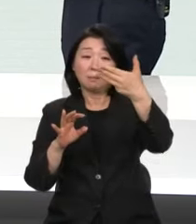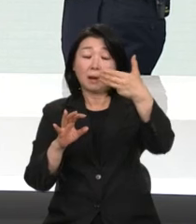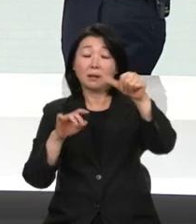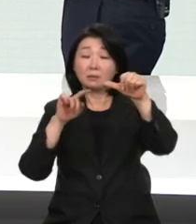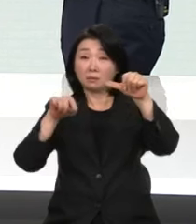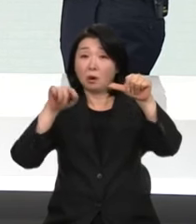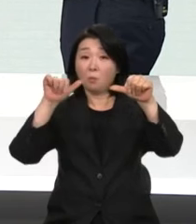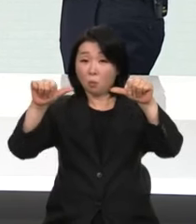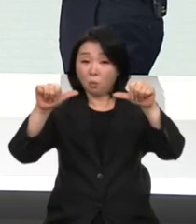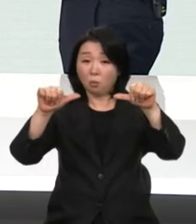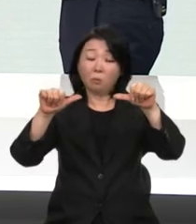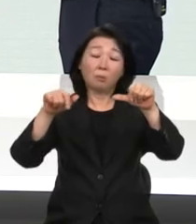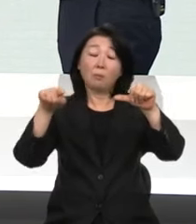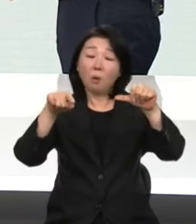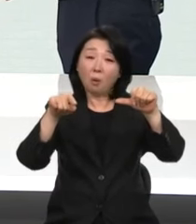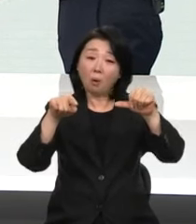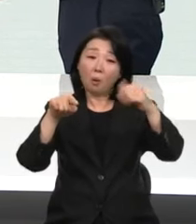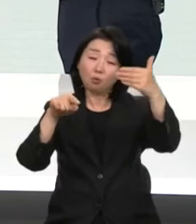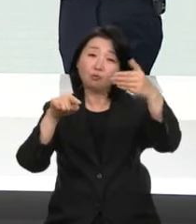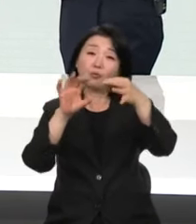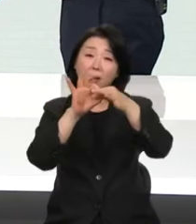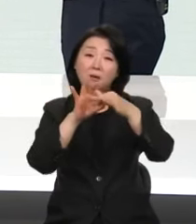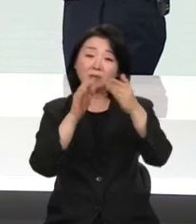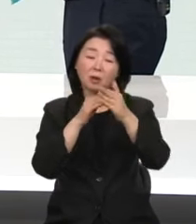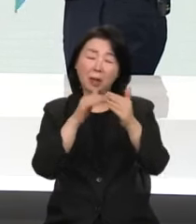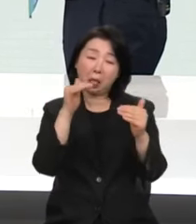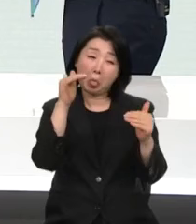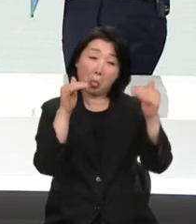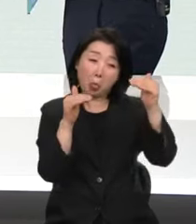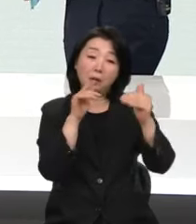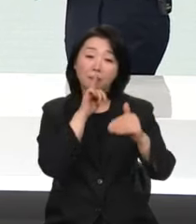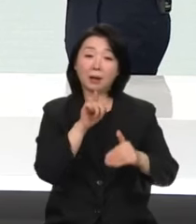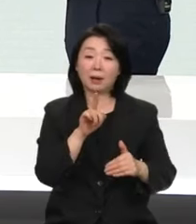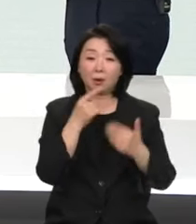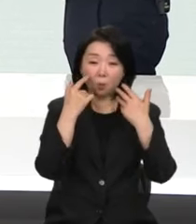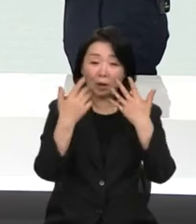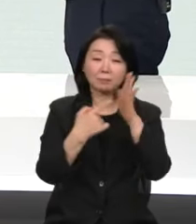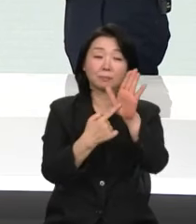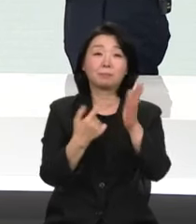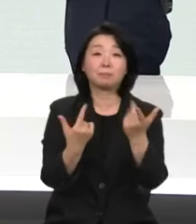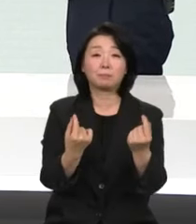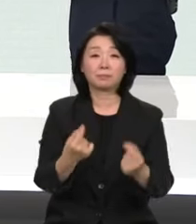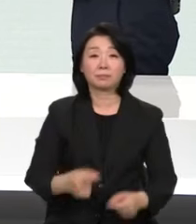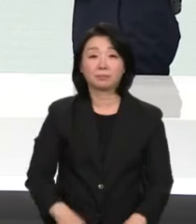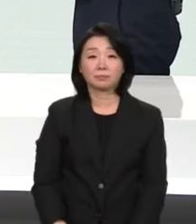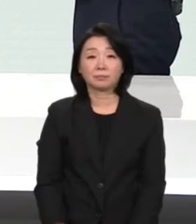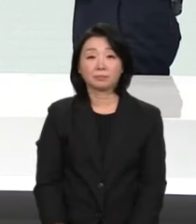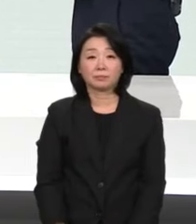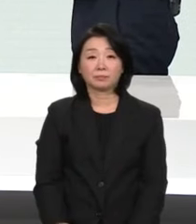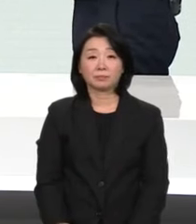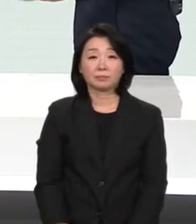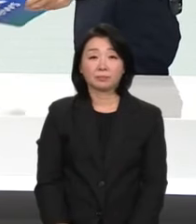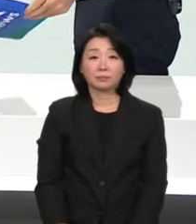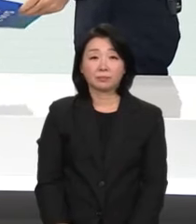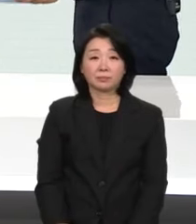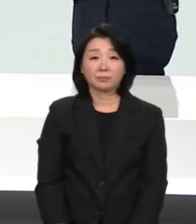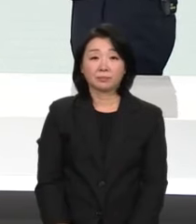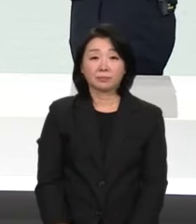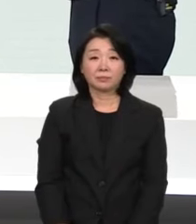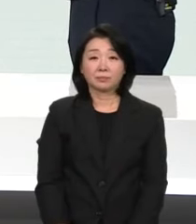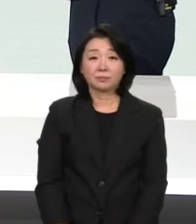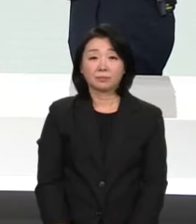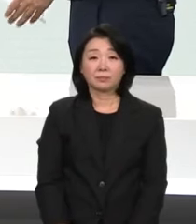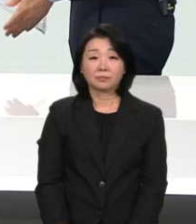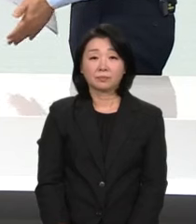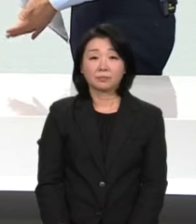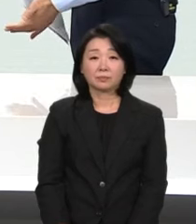격차가 큰데 줄어들었다. 그러니까 격차를 더 크게 줄였다라는 것을 좀 시각적으로 보여주는 측면이 있다는 분석 나옵니다. 네, 뭐 그런 것도